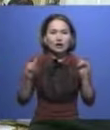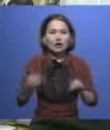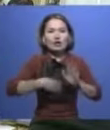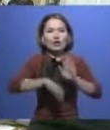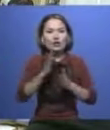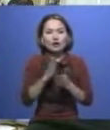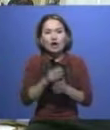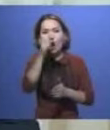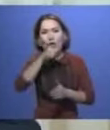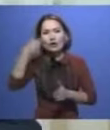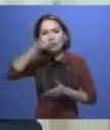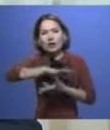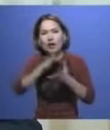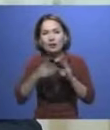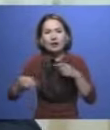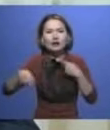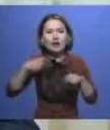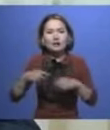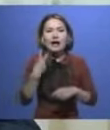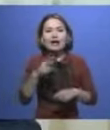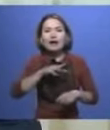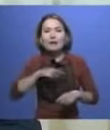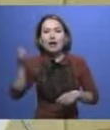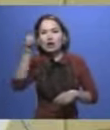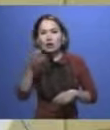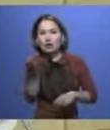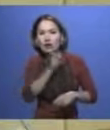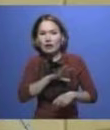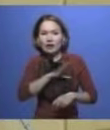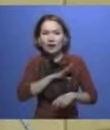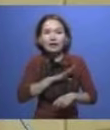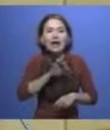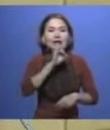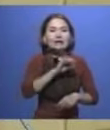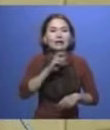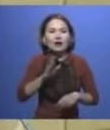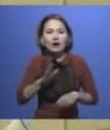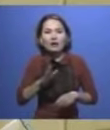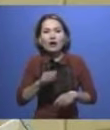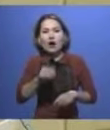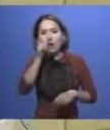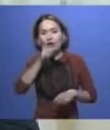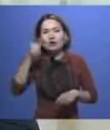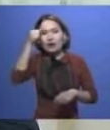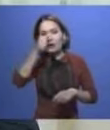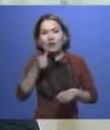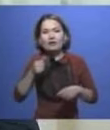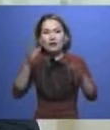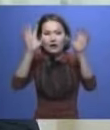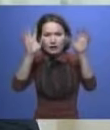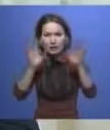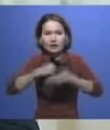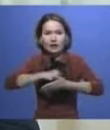қорытындысы бойынша алыс-беріс 2 миллиард доллар еңсерді. Ал Ислам Кәрімов былтыр қабылданған стратегиялық әріптестік туралы шарттың